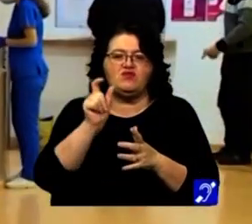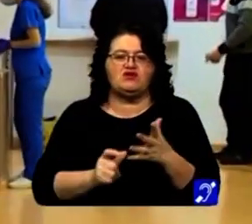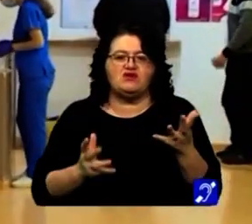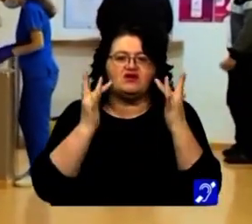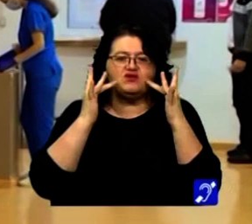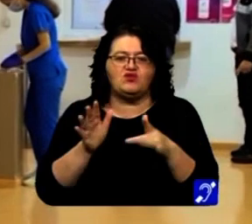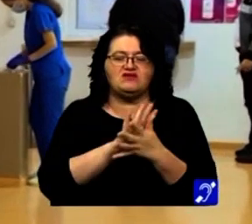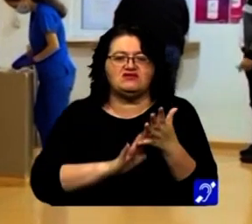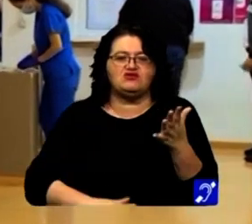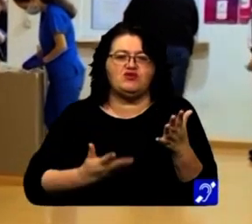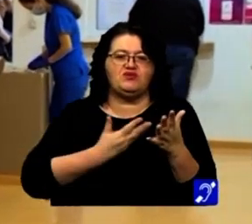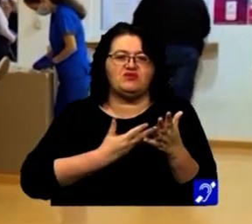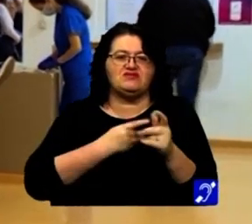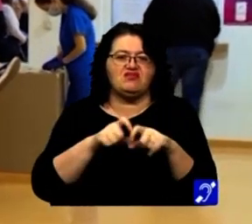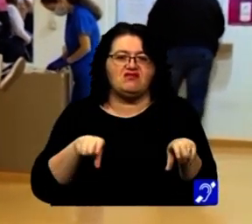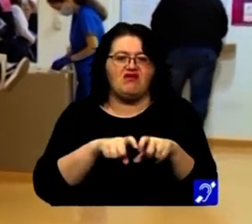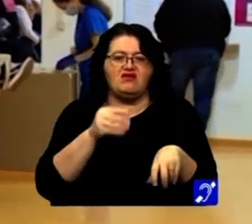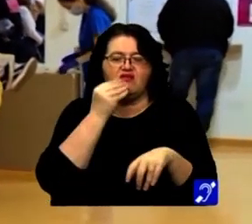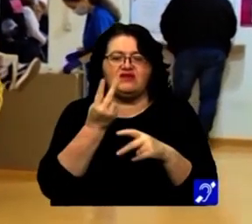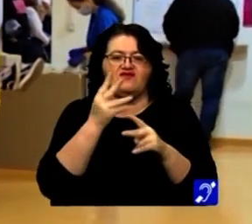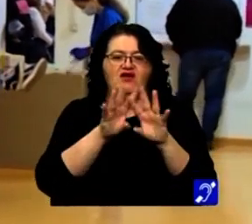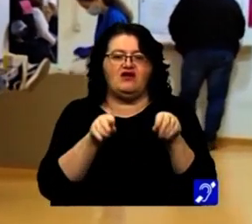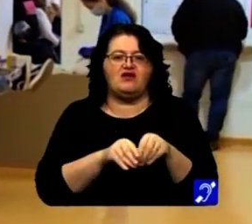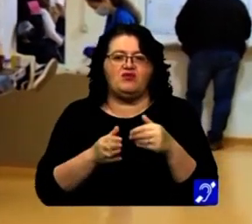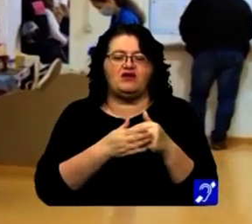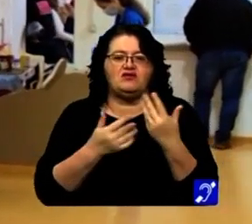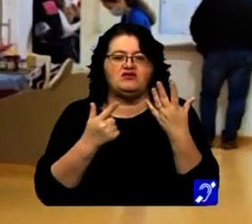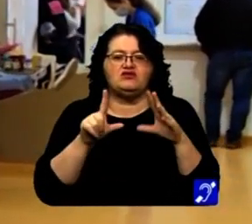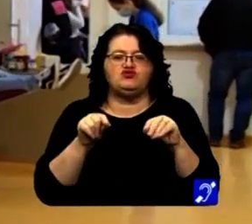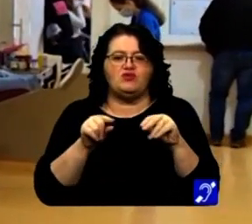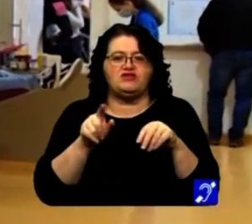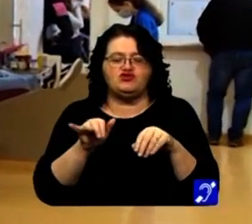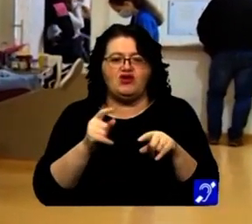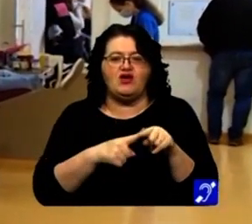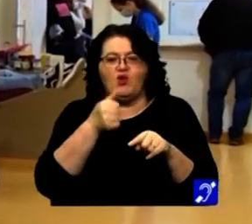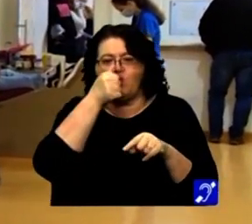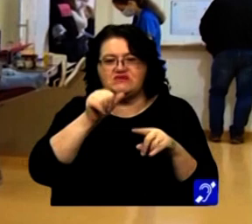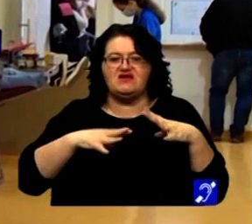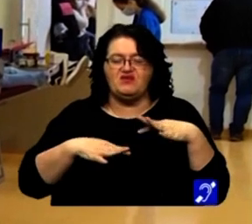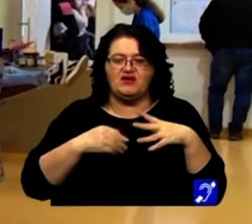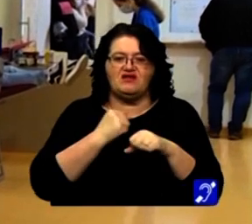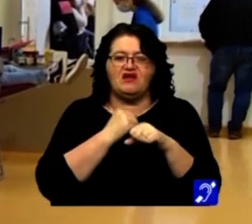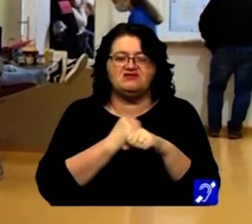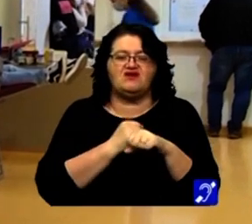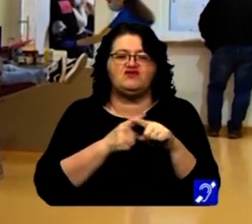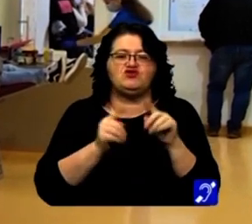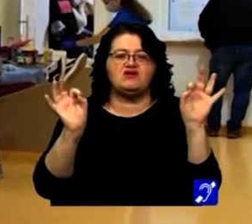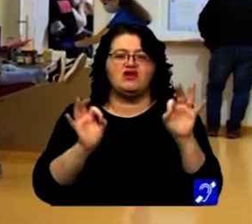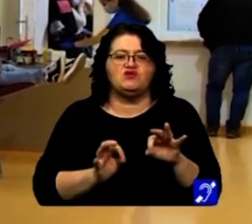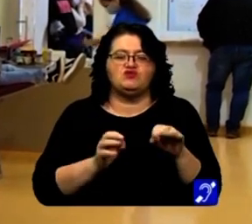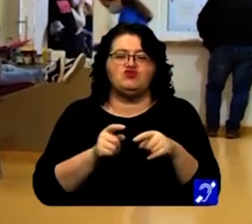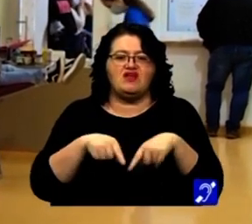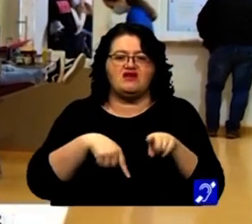care donează sânge primesc tichete de masă în valoare de aproximativ 70 de lei. O zi liberă de la serviciu, reducere